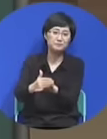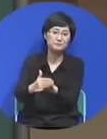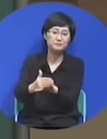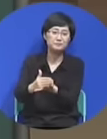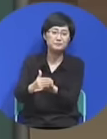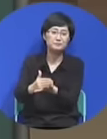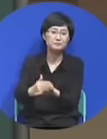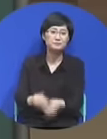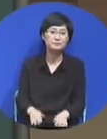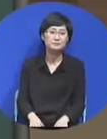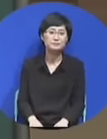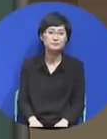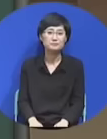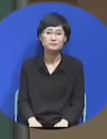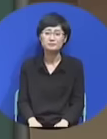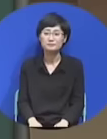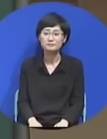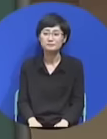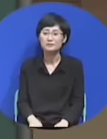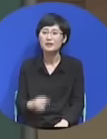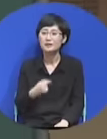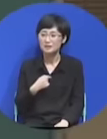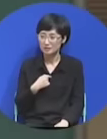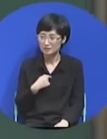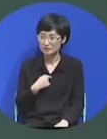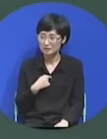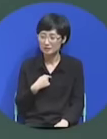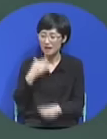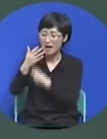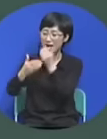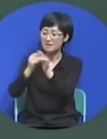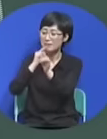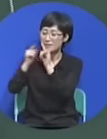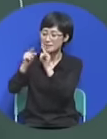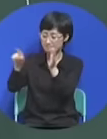只是稍微做了一点点，却迎来大的。 그래서 누가 뭐래도요, 저는 하나님 말씀 믿습니다.